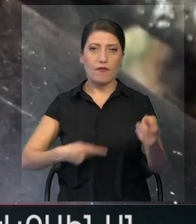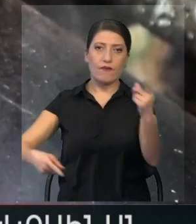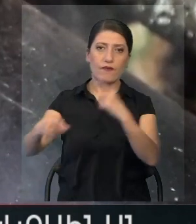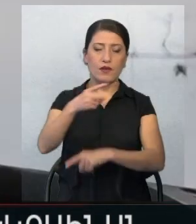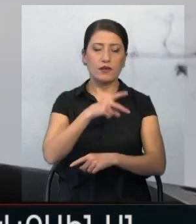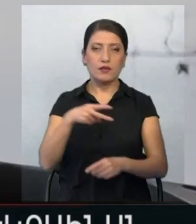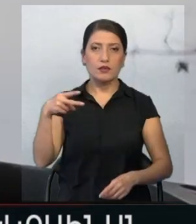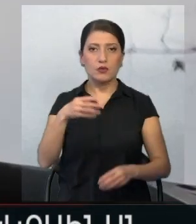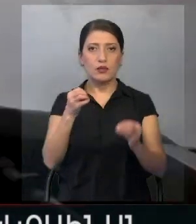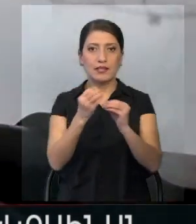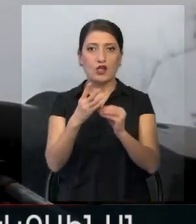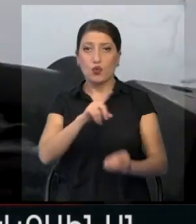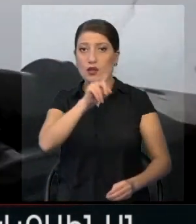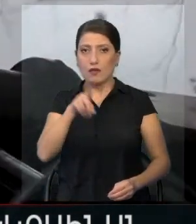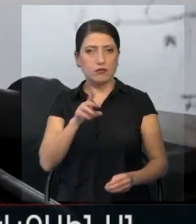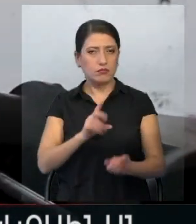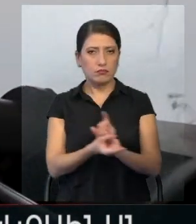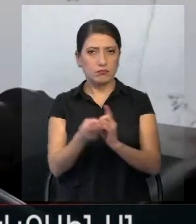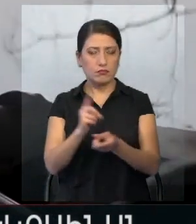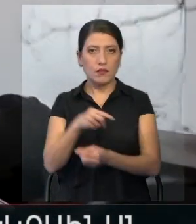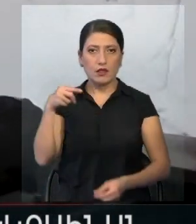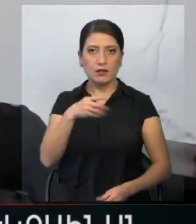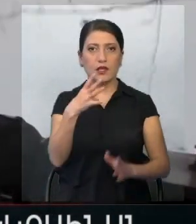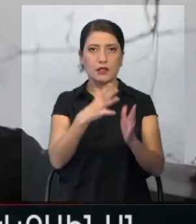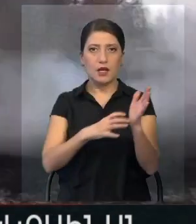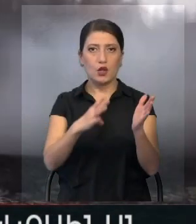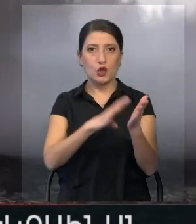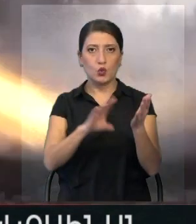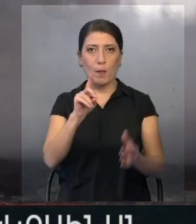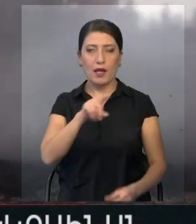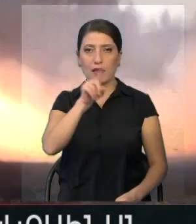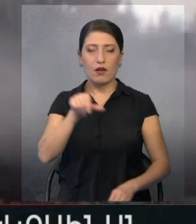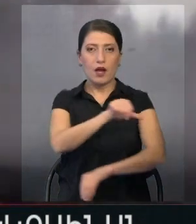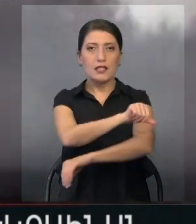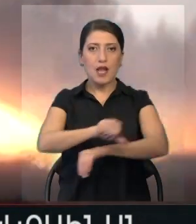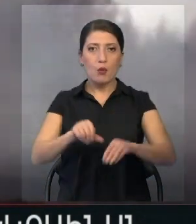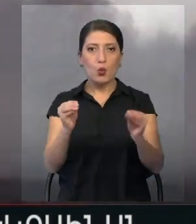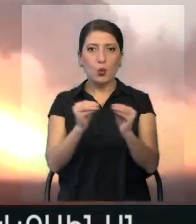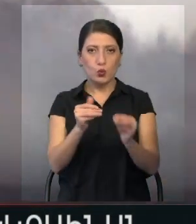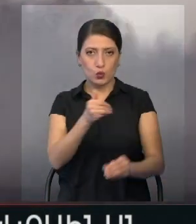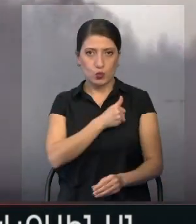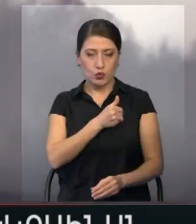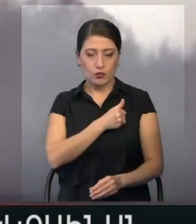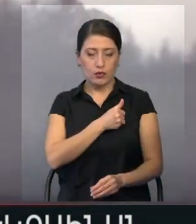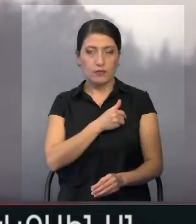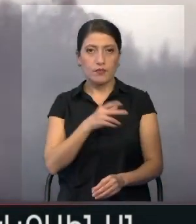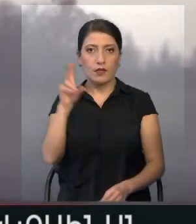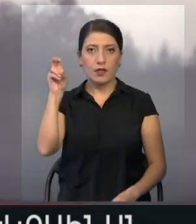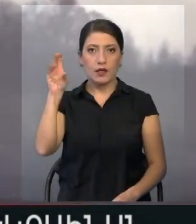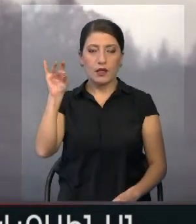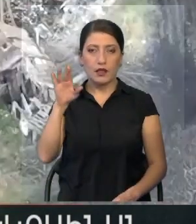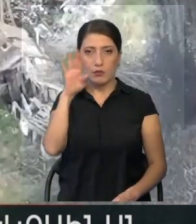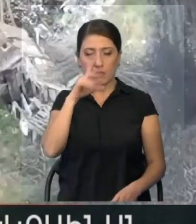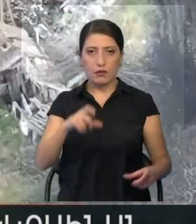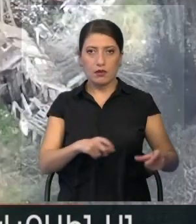թե 2014 թվականի, այլ 1991 թվականի սահմաններին։ Այսինքն, երբ Ղրիմի